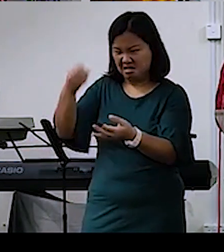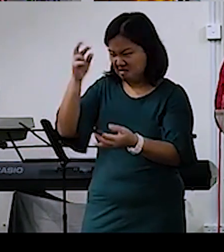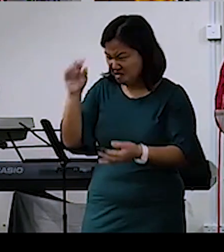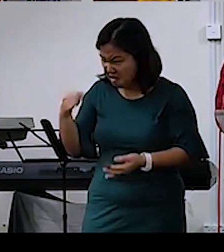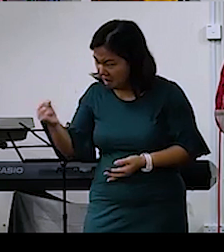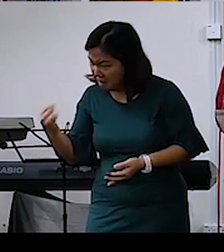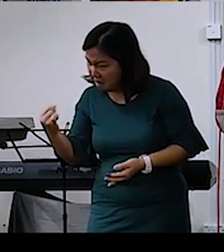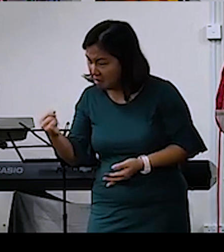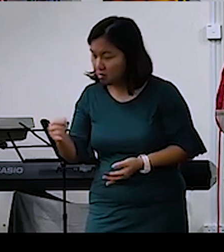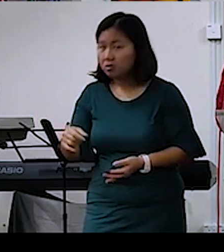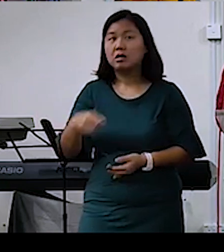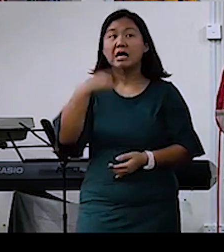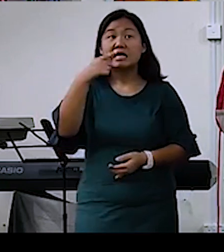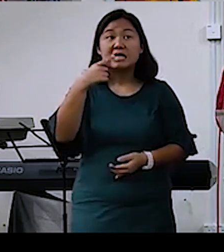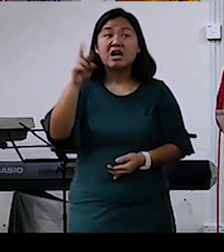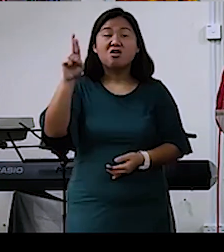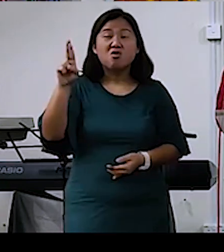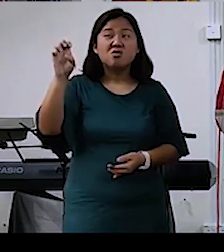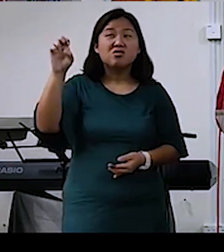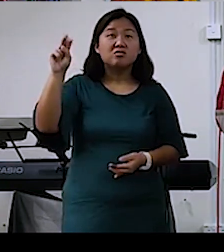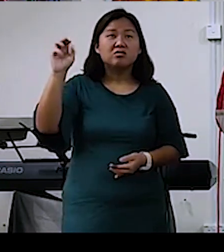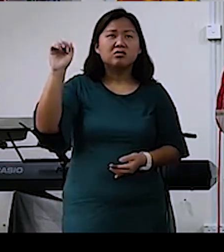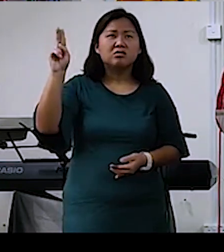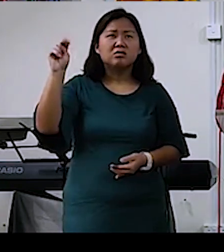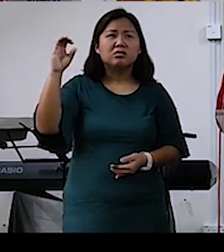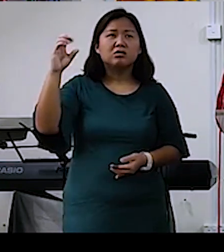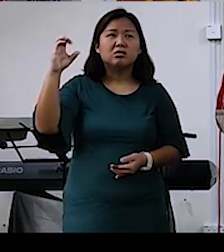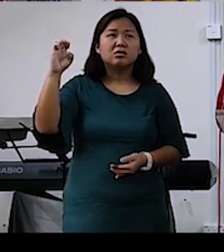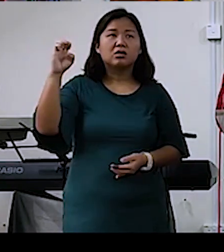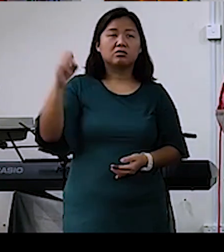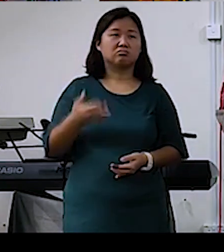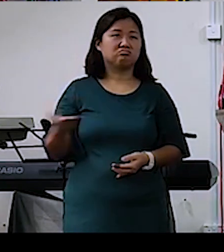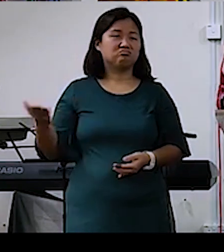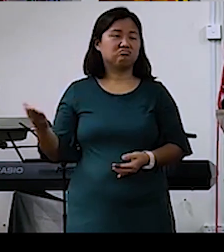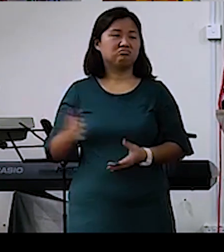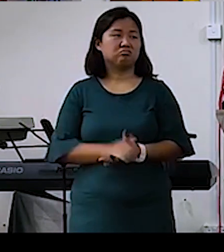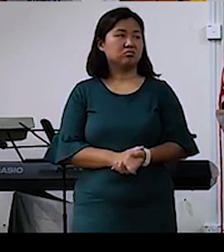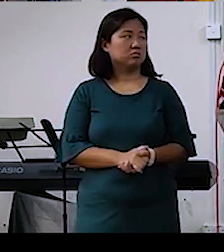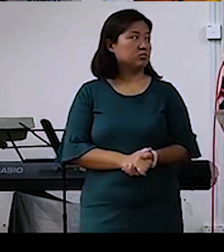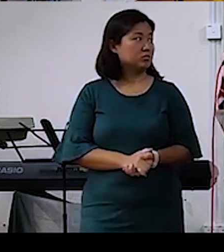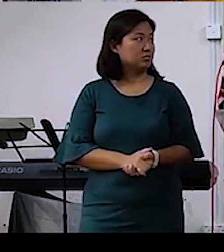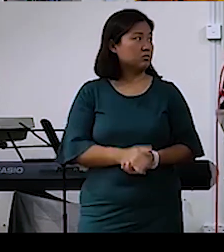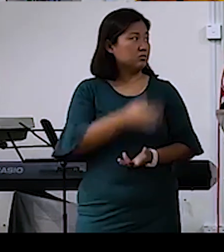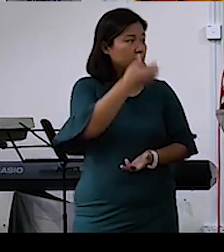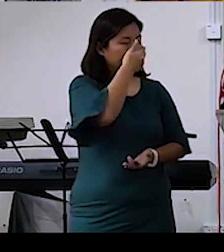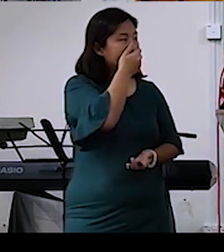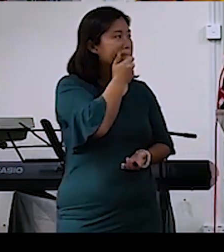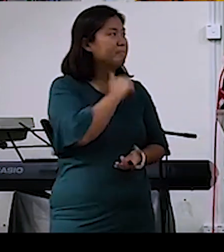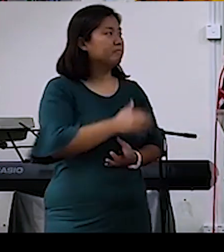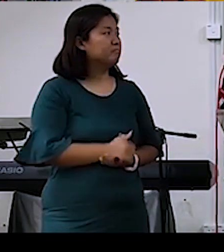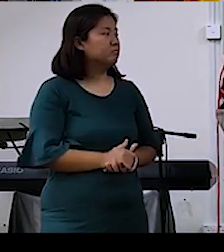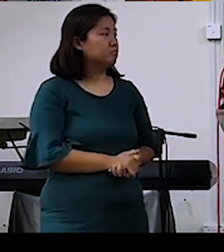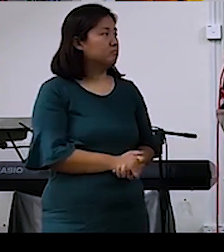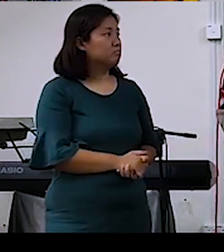to renounce things. Huh? This is so important.Right. 我要补充一点，就该我遗漏了啊，这点很重